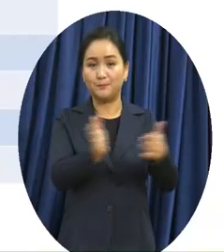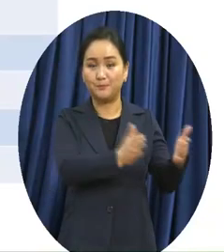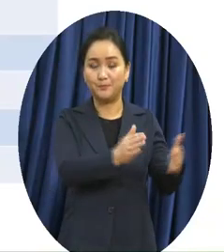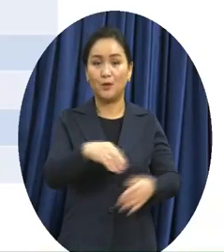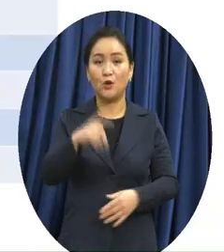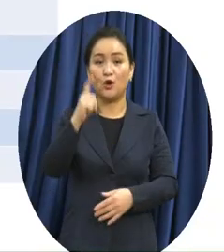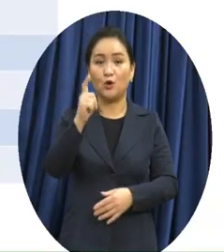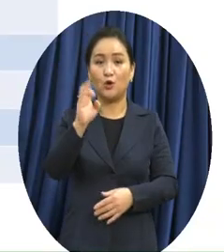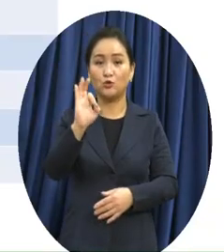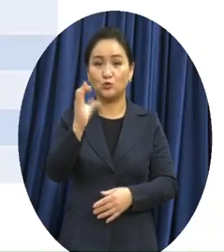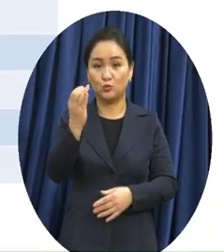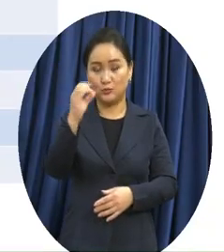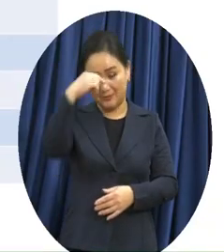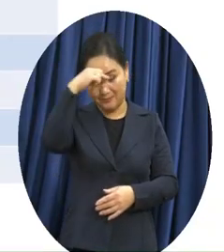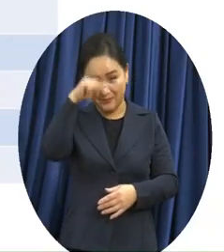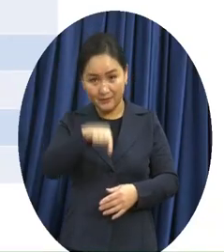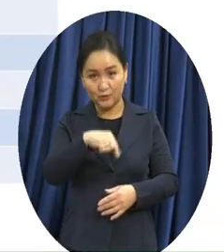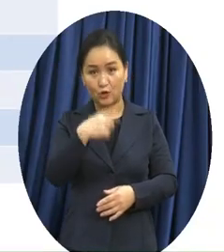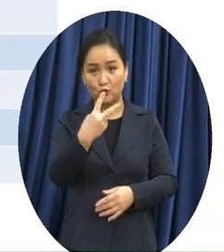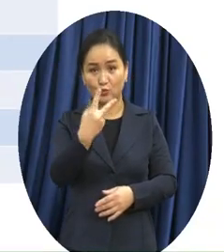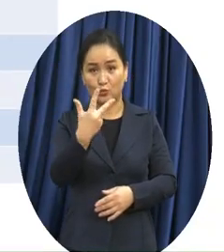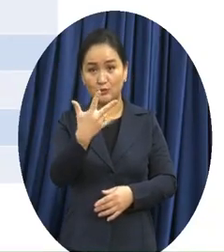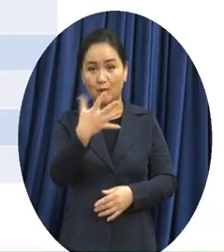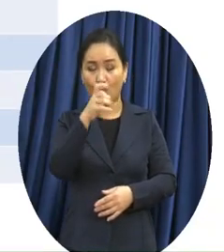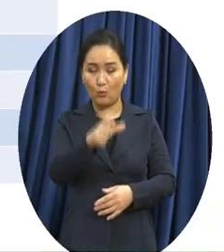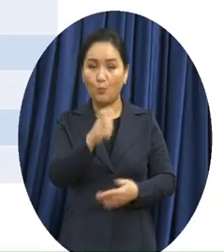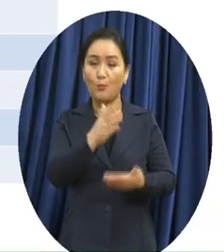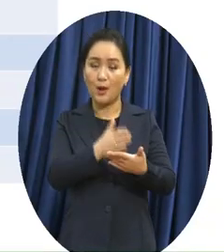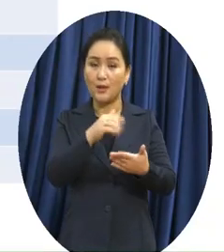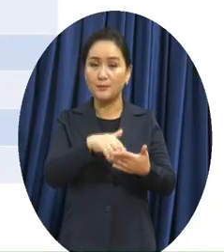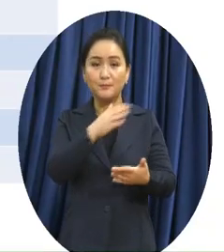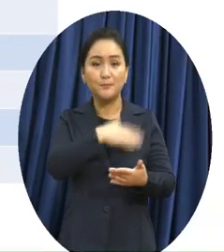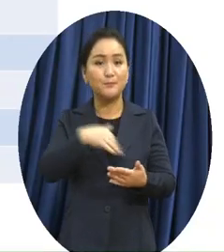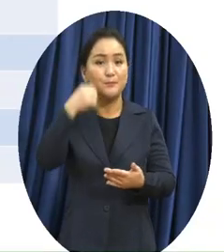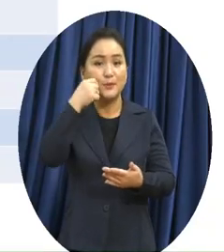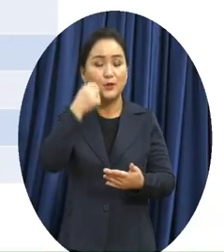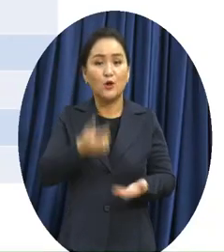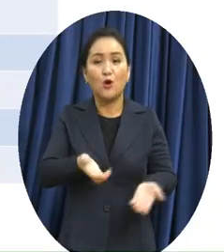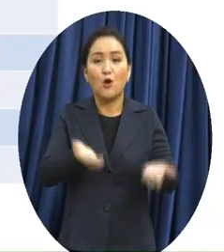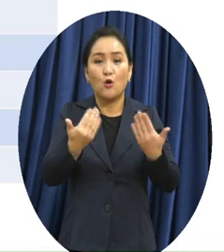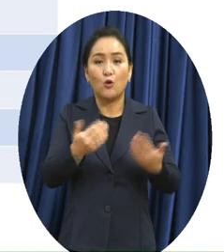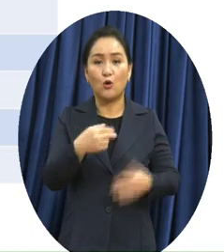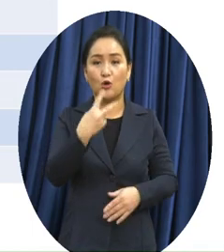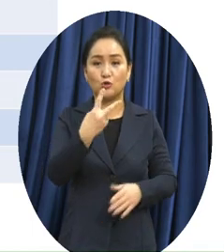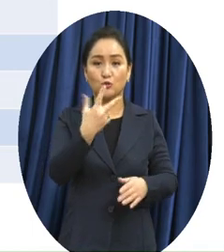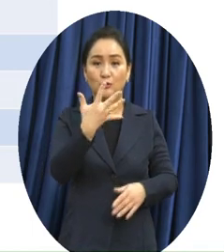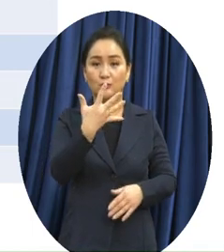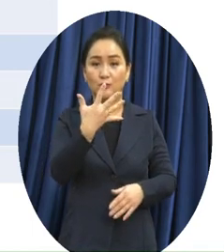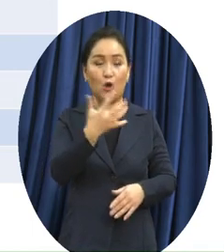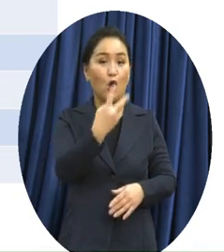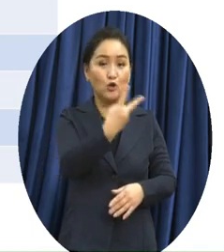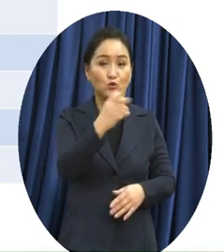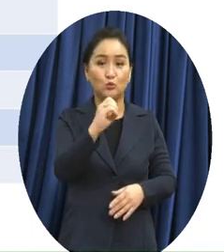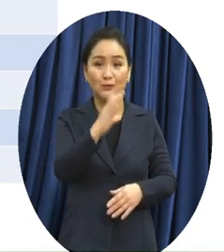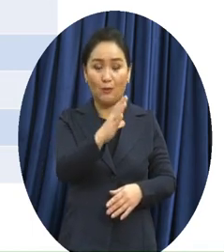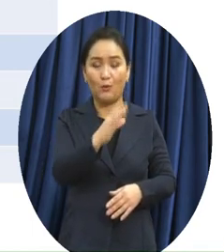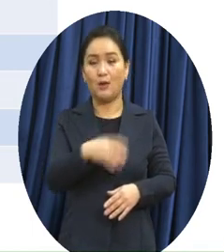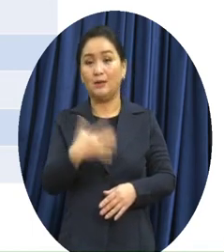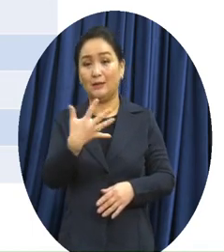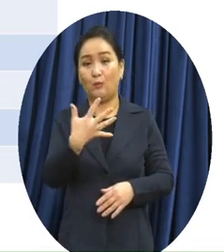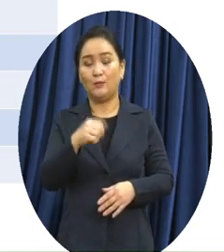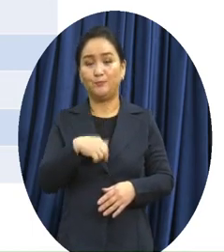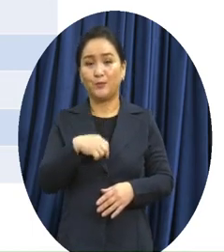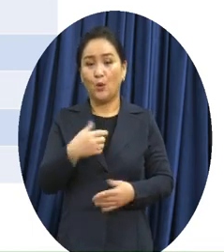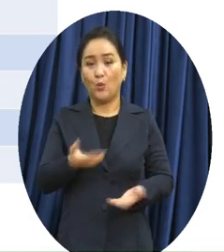клиникэд 245 хүн эмчлэгдэж байна. За үүнээс биеийн байдал хөнгөн 205, хүнд дөвтөр 35,